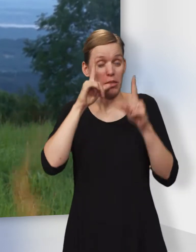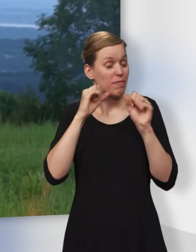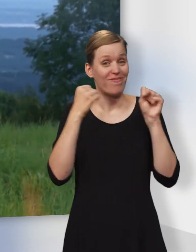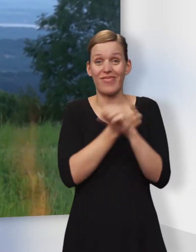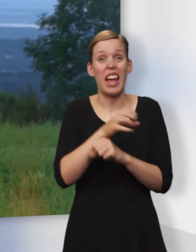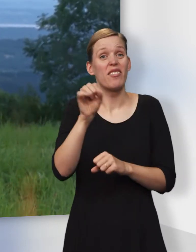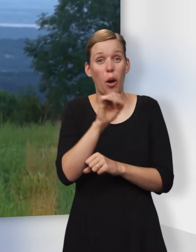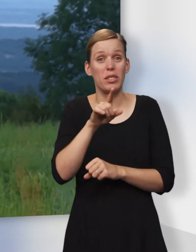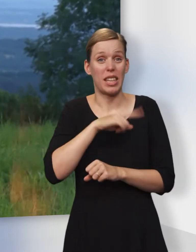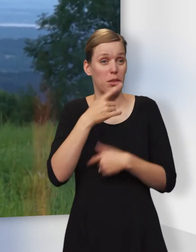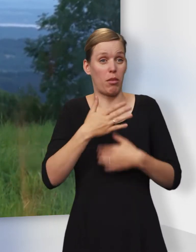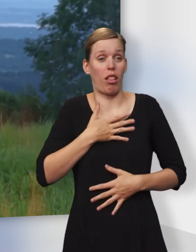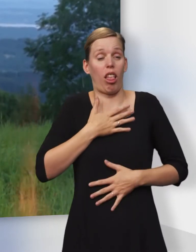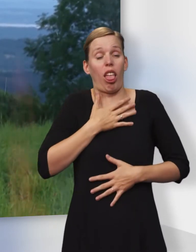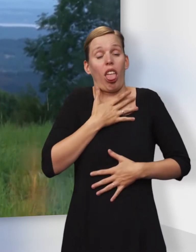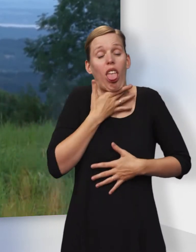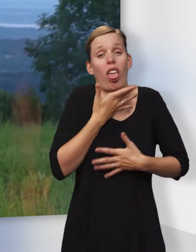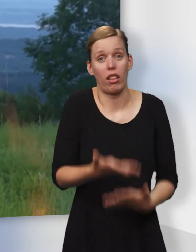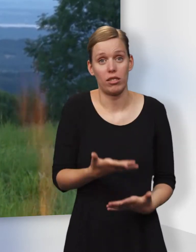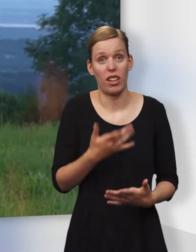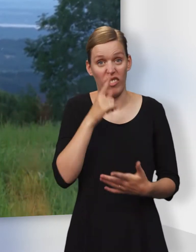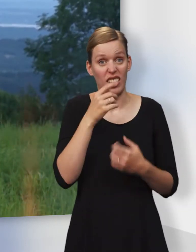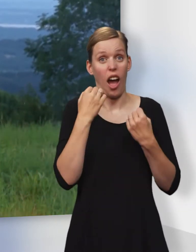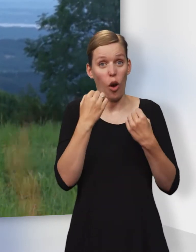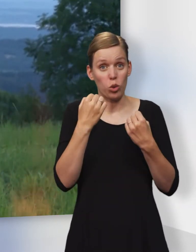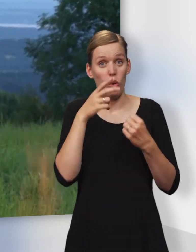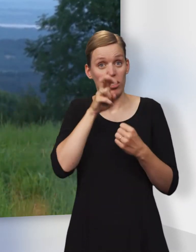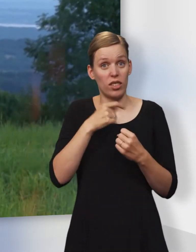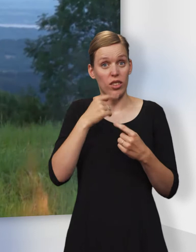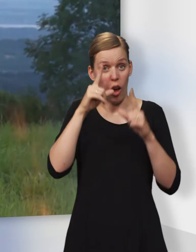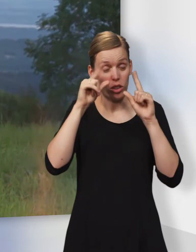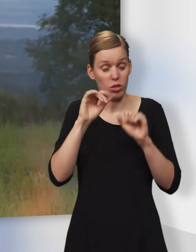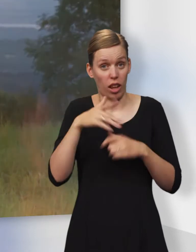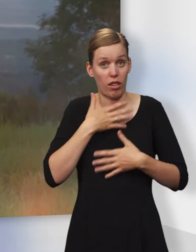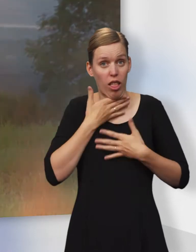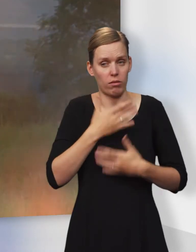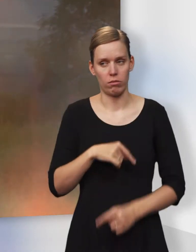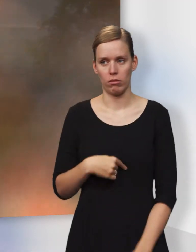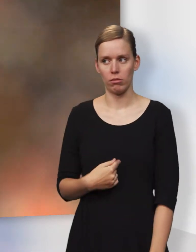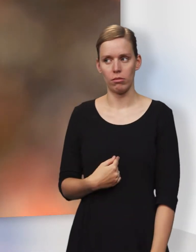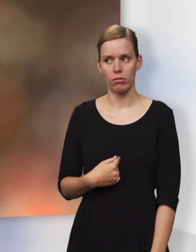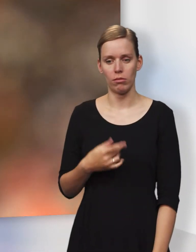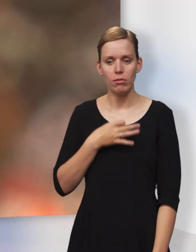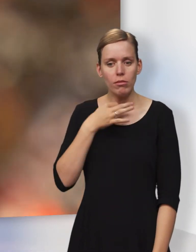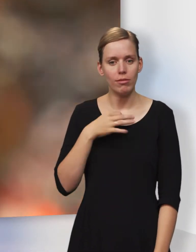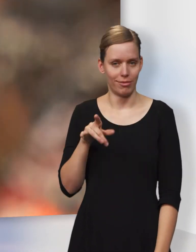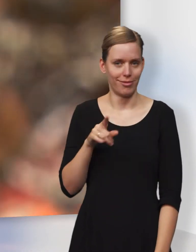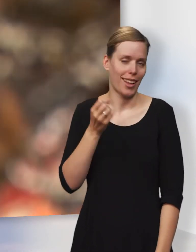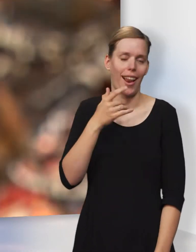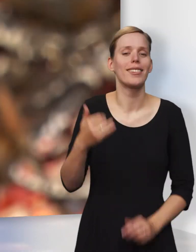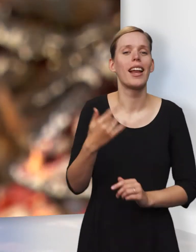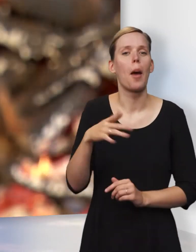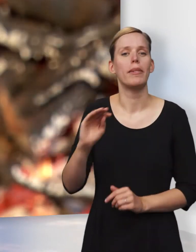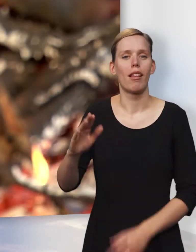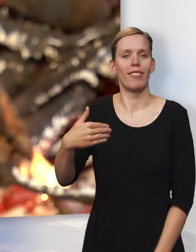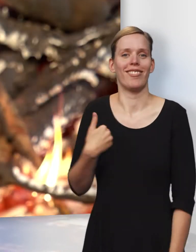zumachen, weil mir wird es dann immer ganz schlecht beim Autofahren, wenn ich die Augen zumache. Natürlich habe ich mich darauf noch mit meiner Frau über ihren